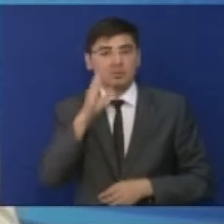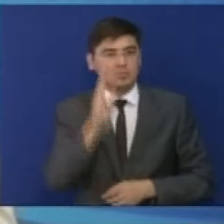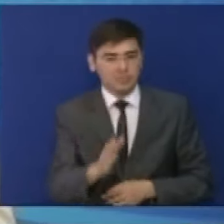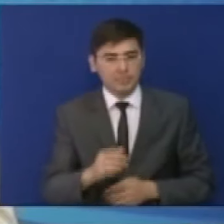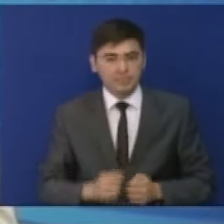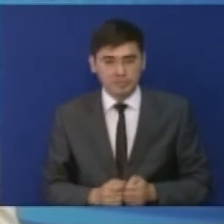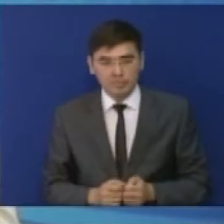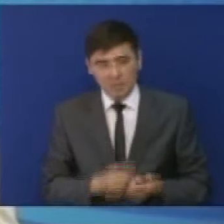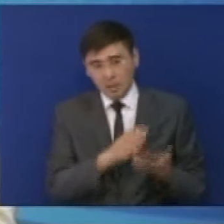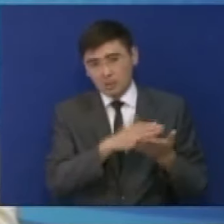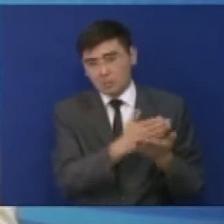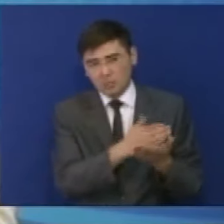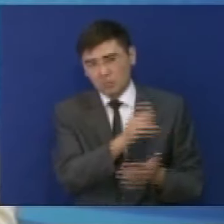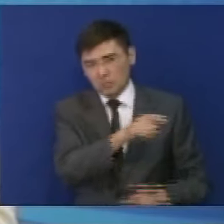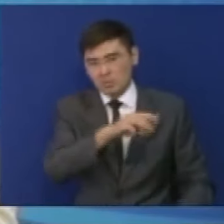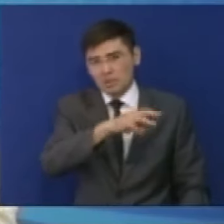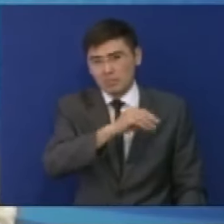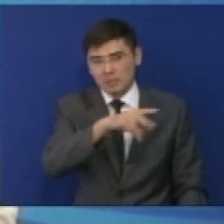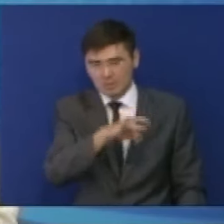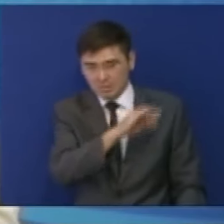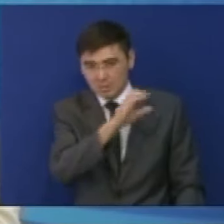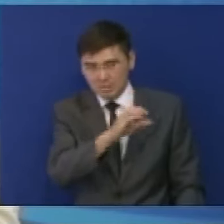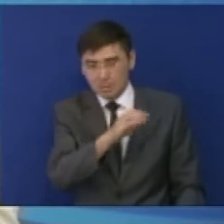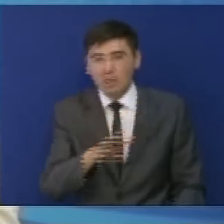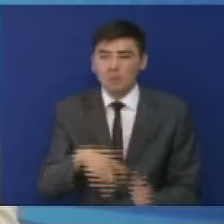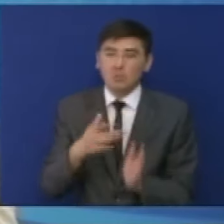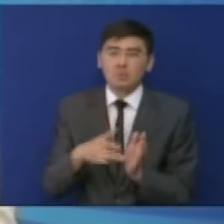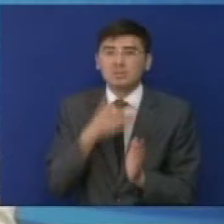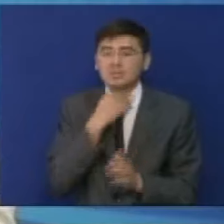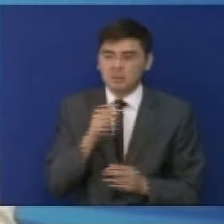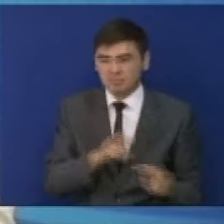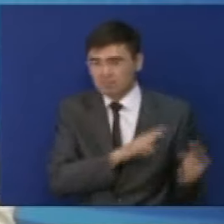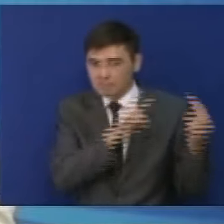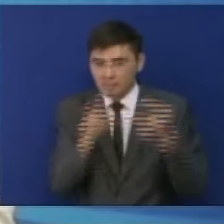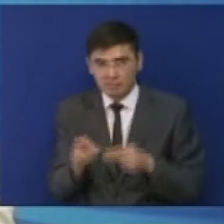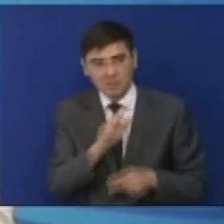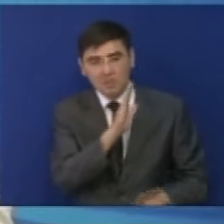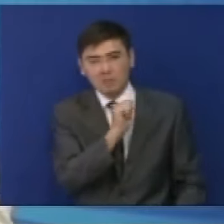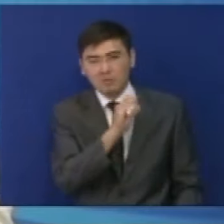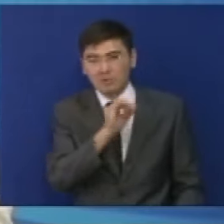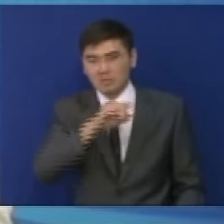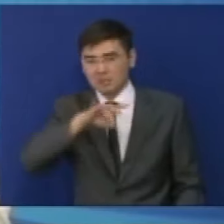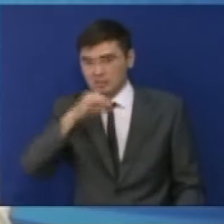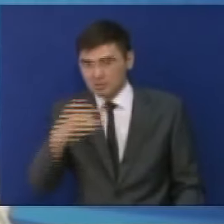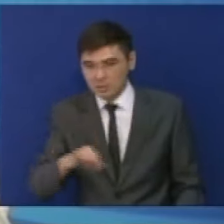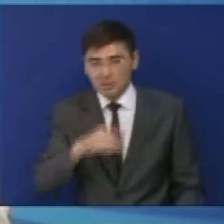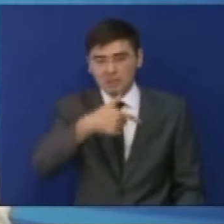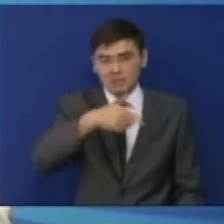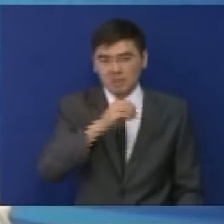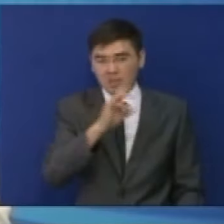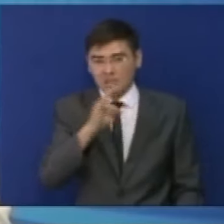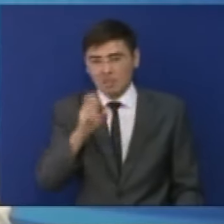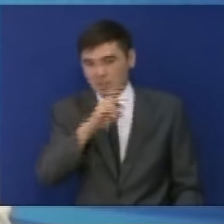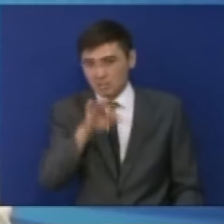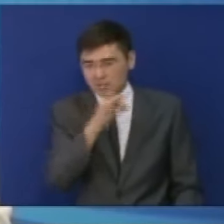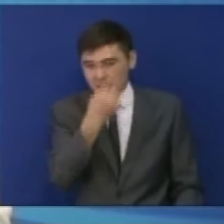Депутаты Мажилиса парламента продолжают рабочие поездки в регионы. В семей прибыли мажилисмены Василий Олейник и Геннадий Шиповских. Они